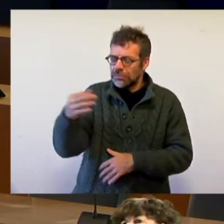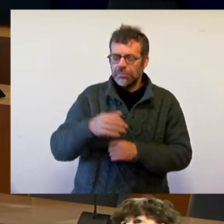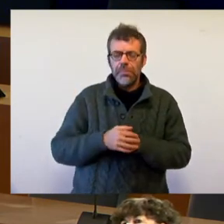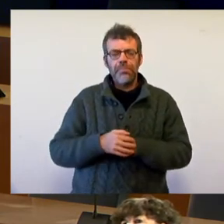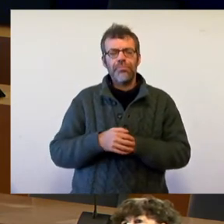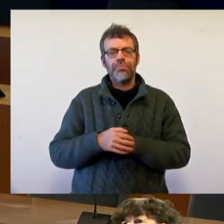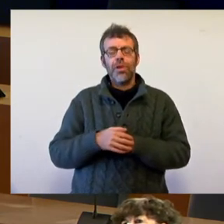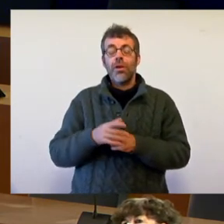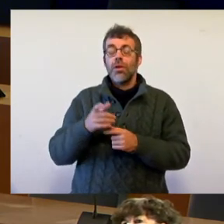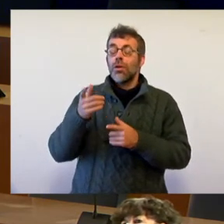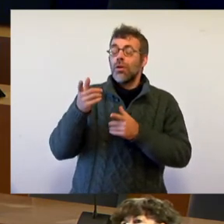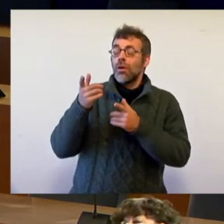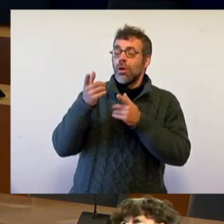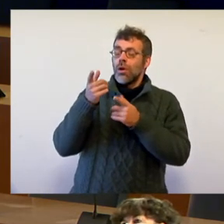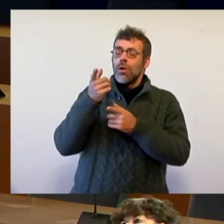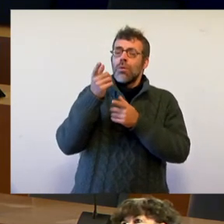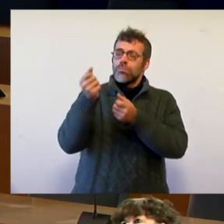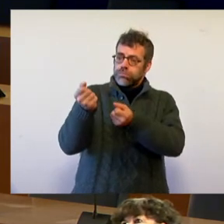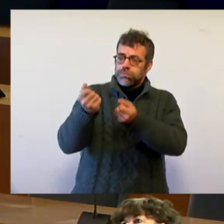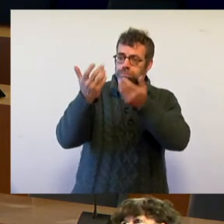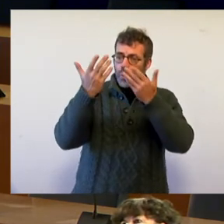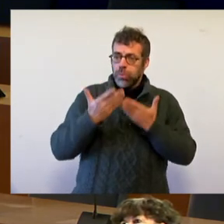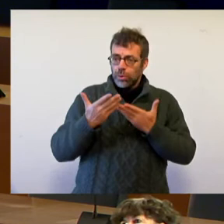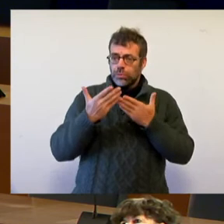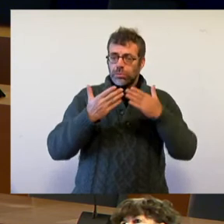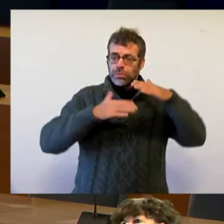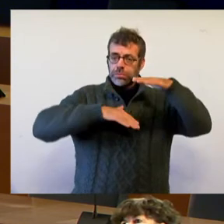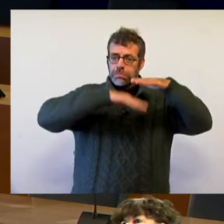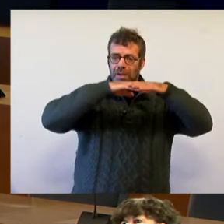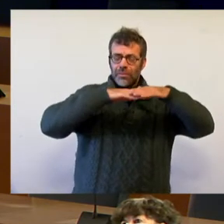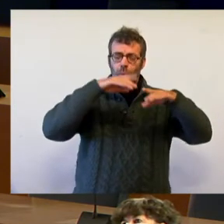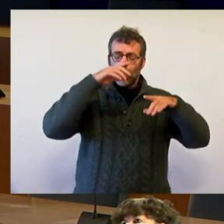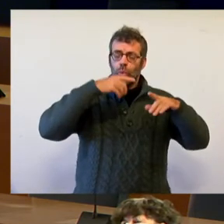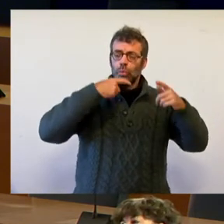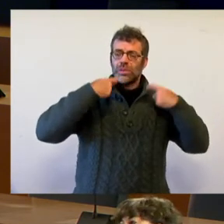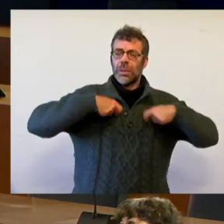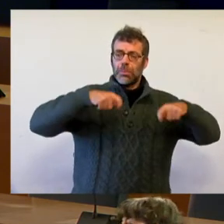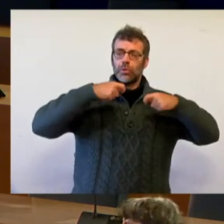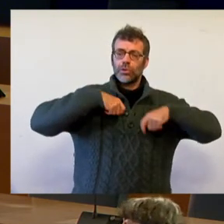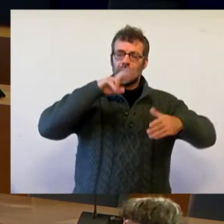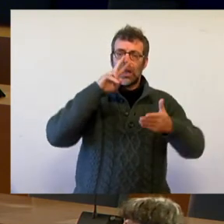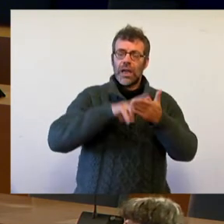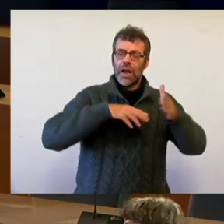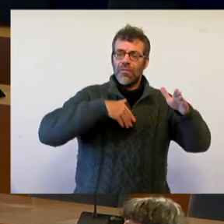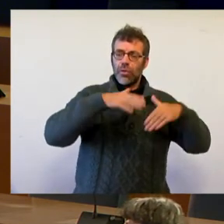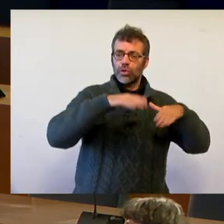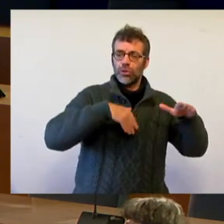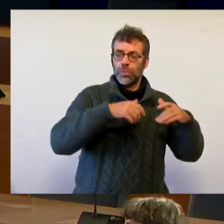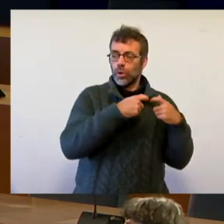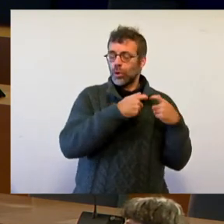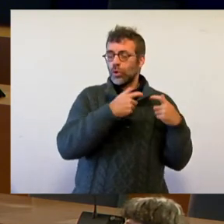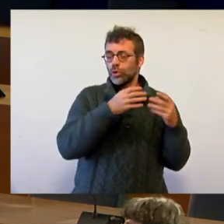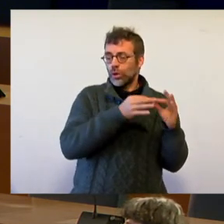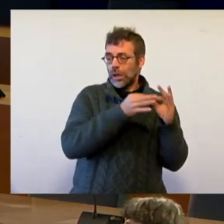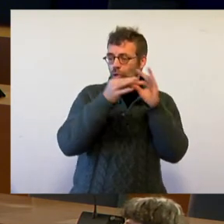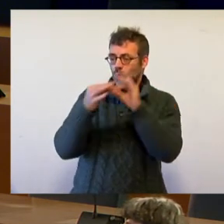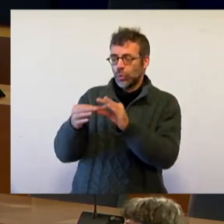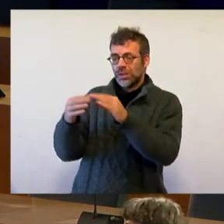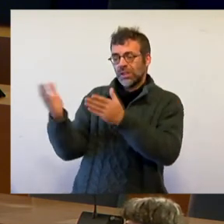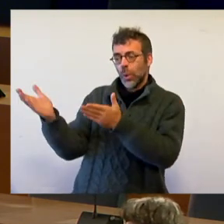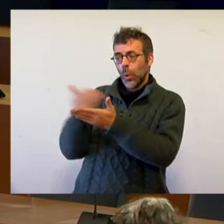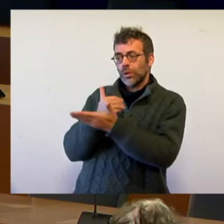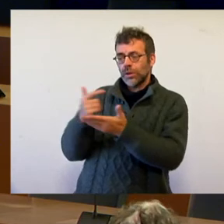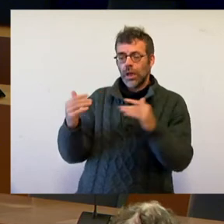de plafonner l'évolution des dépenses réelles de fonctionnement à l'évolution des recettes réelles afin